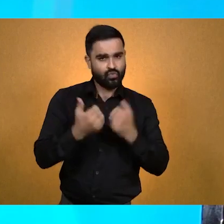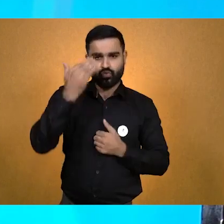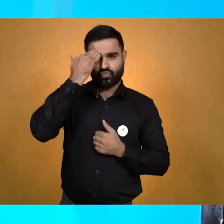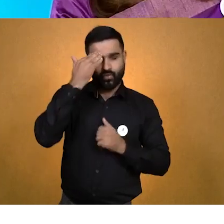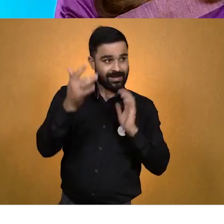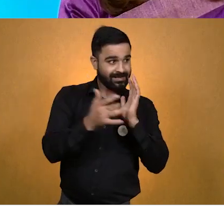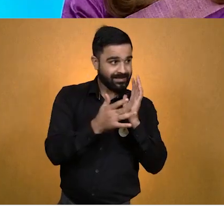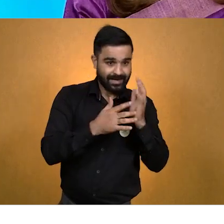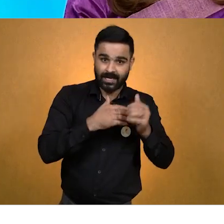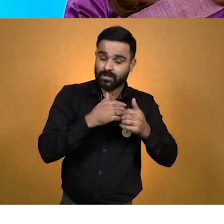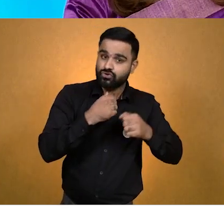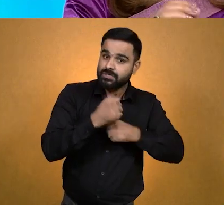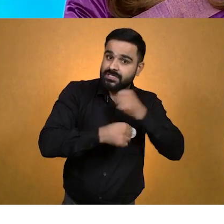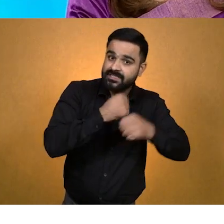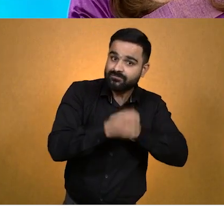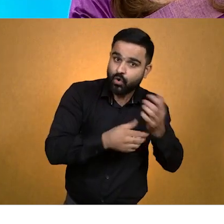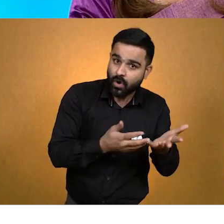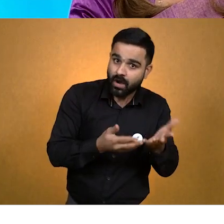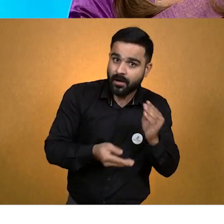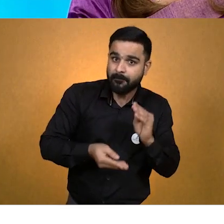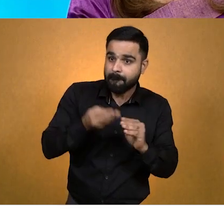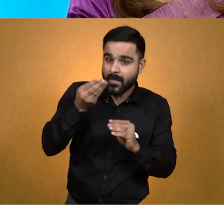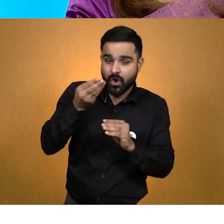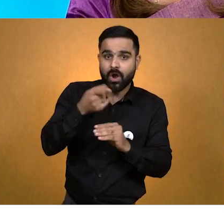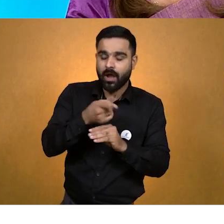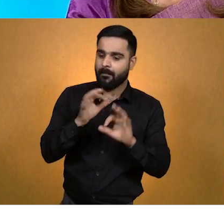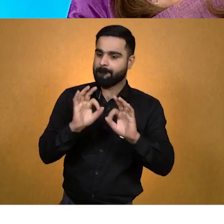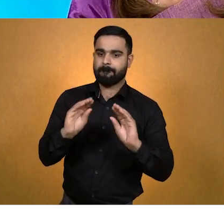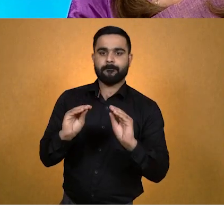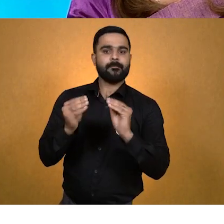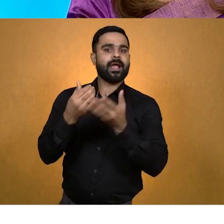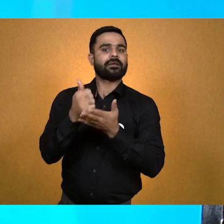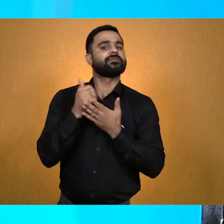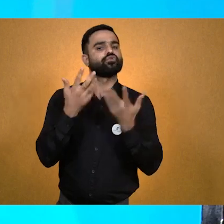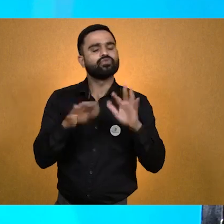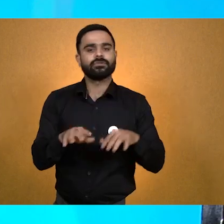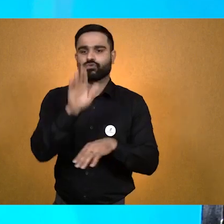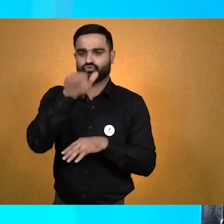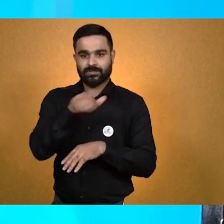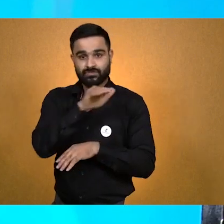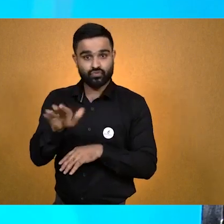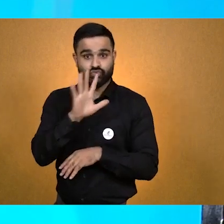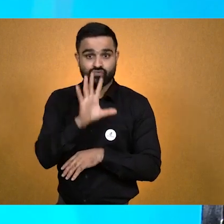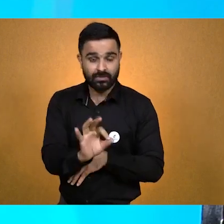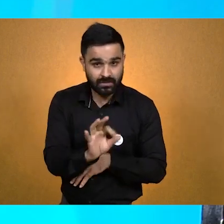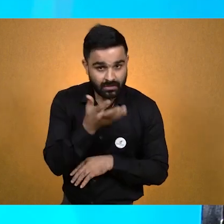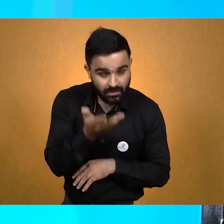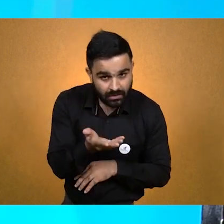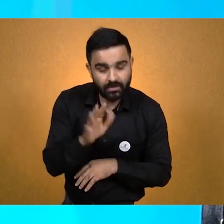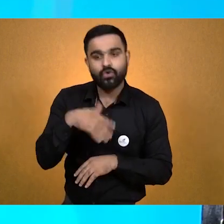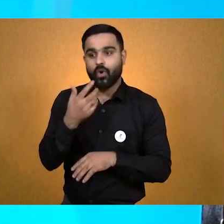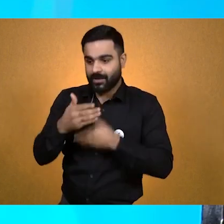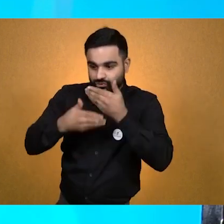कि तकनीक खेल में सुलभता को बहुत हद तक बेहतर बना सकती है, चाहे वो वर्चुअल रियलिटी के माध्यम से हो